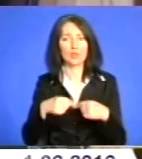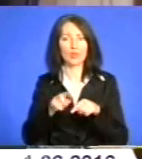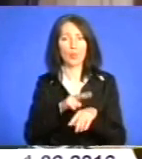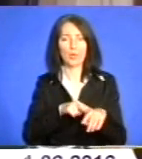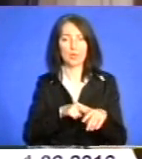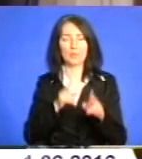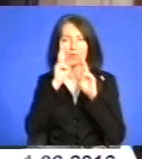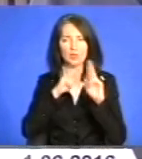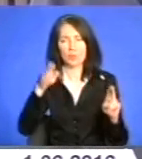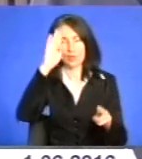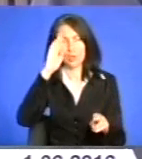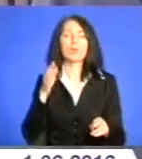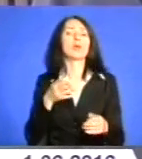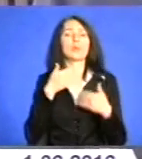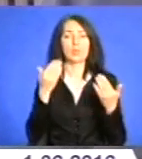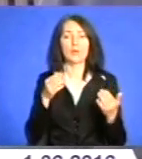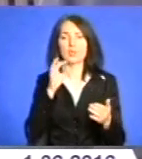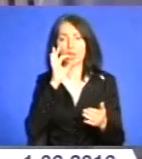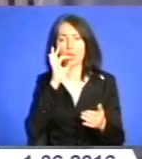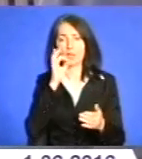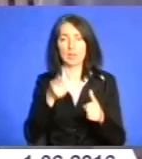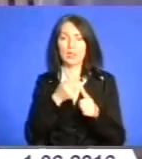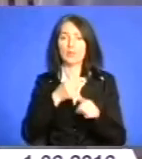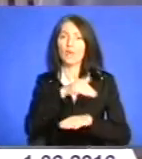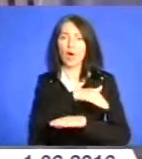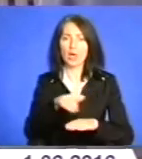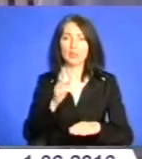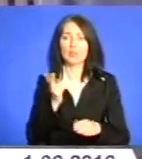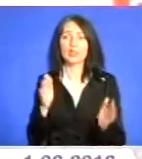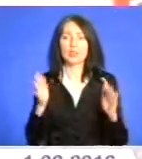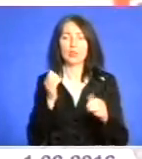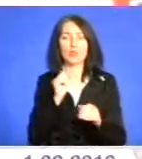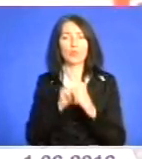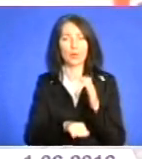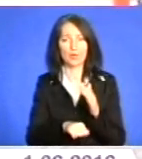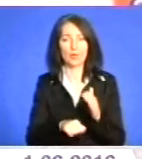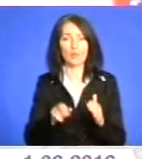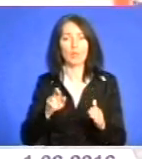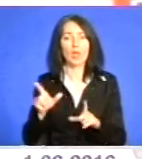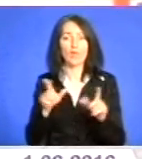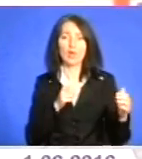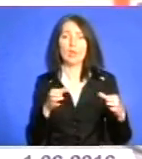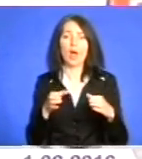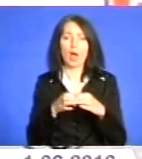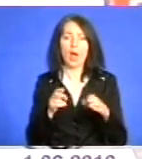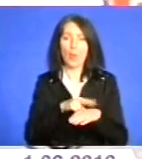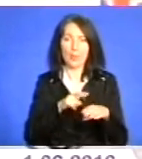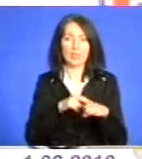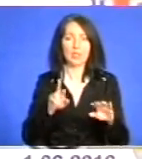адресу, за якою скоїв вбивство. На місце події виїхала слідчо-оперативна група. Як вдалося встановити по гарячих